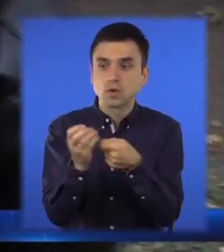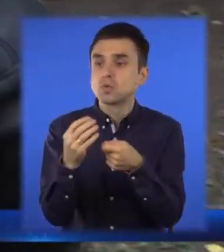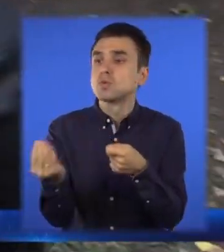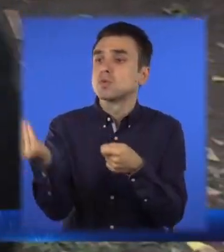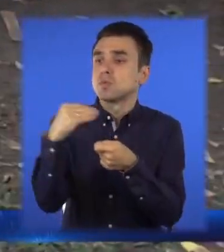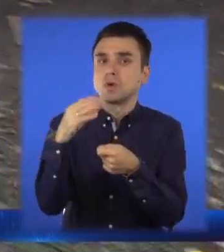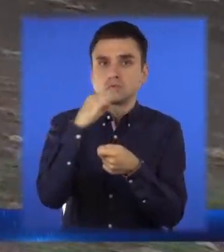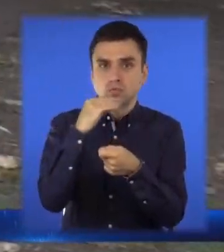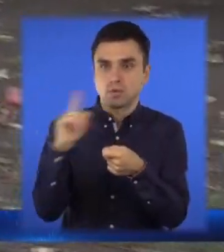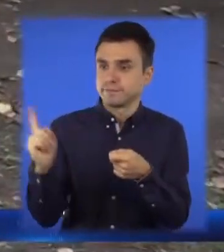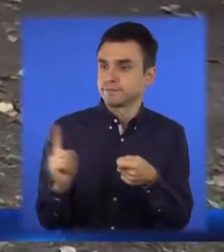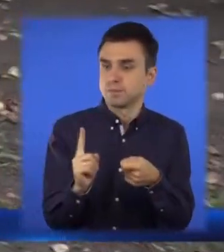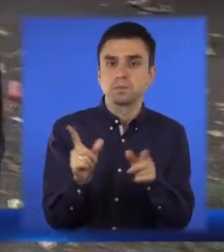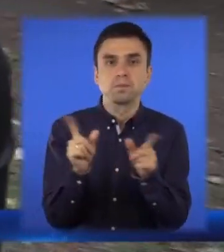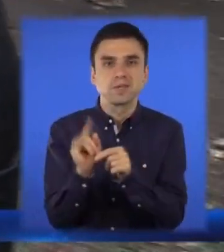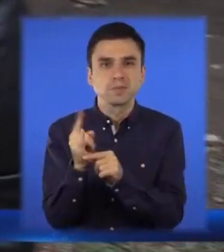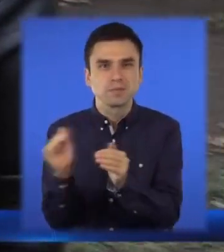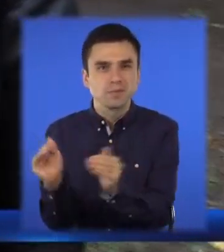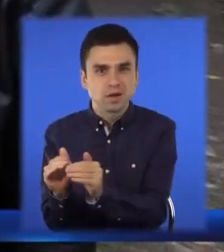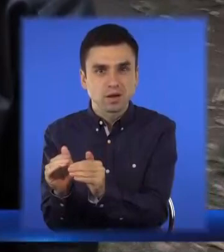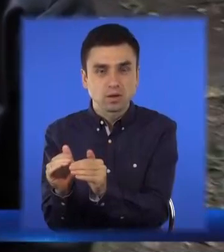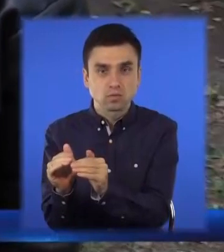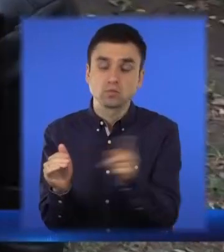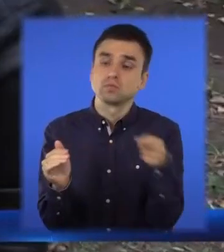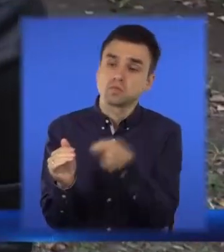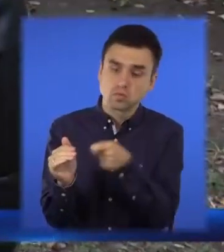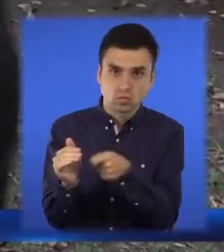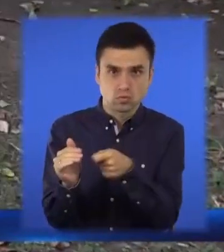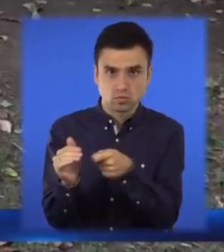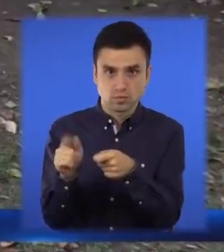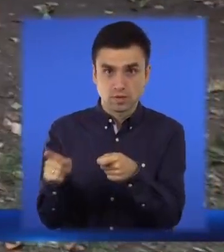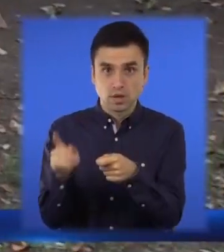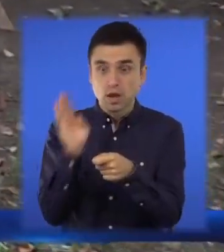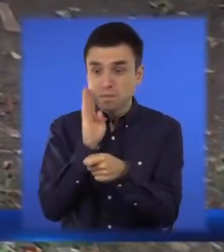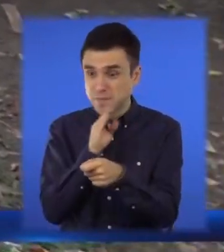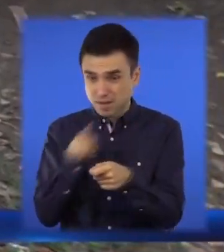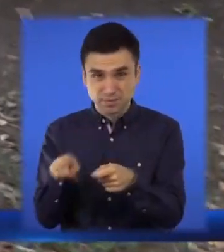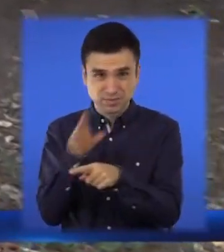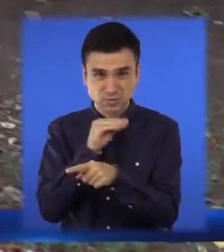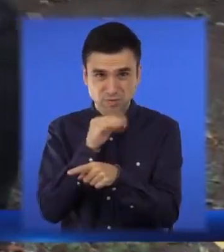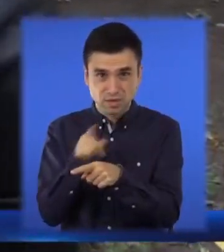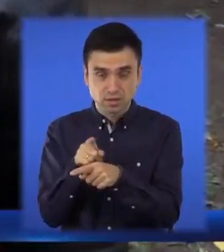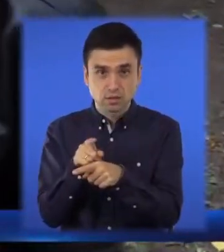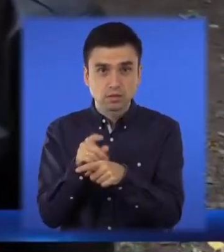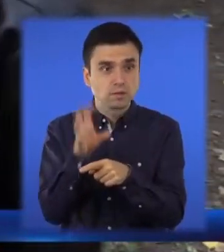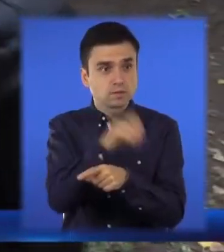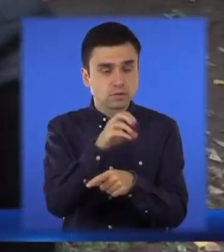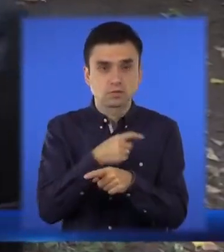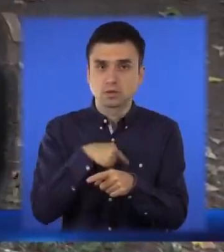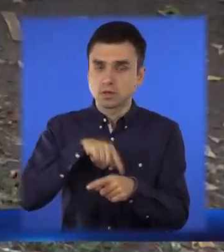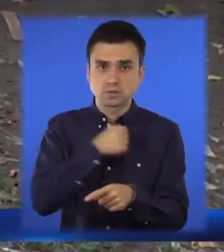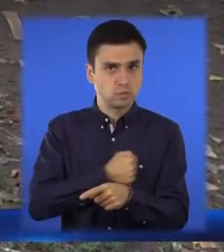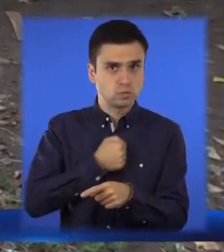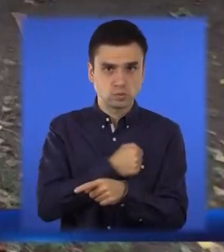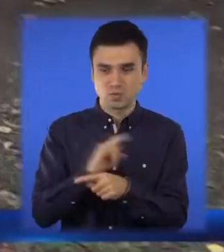щенком, яка доволі агресивно реагує на людей. Мама захищає свого дитину і, як би, от, виходя зі своїм дитином,